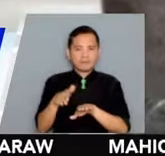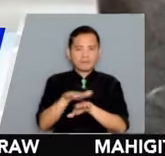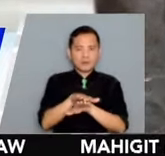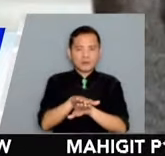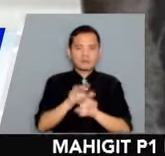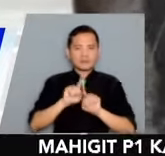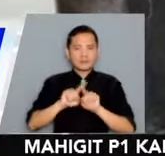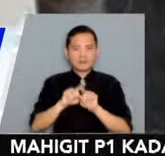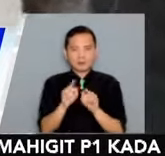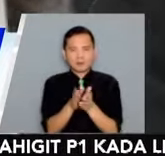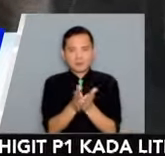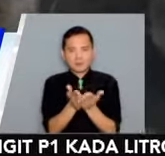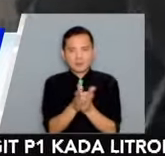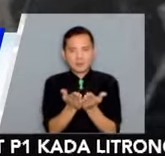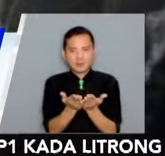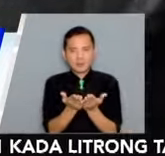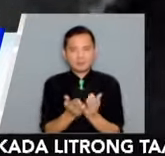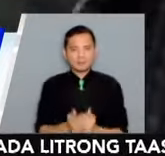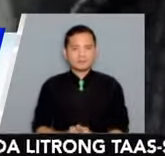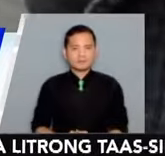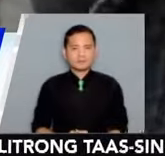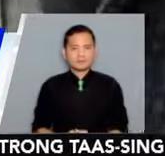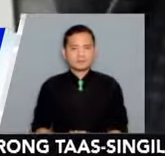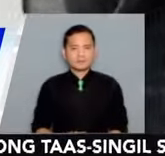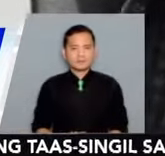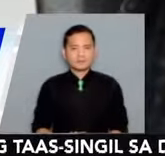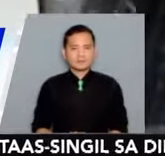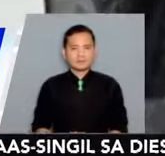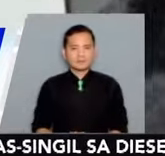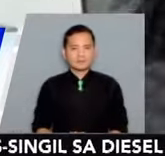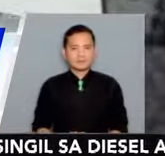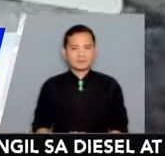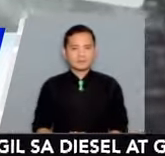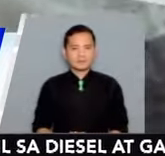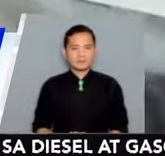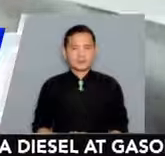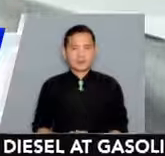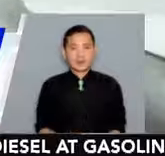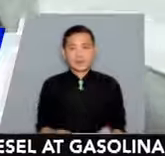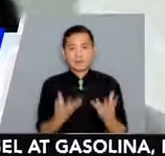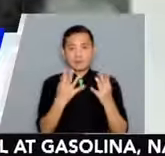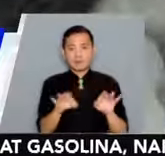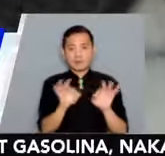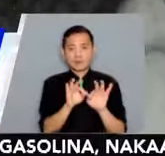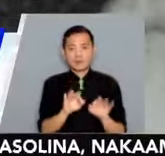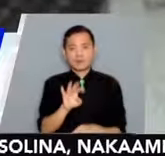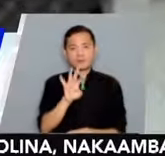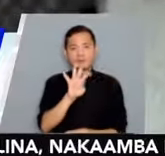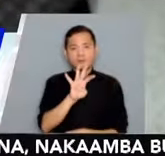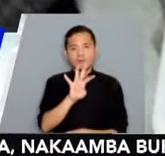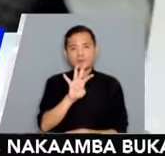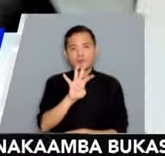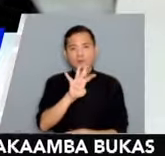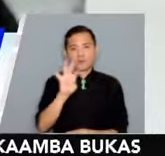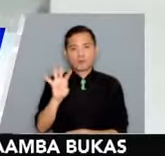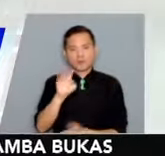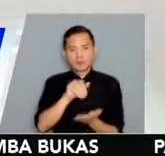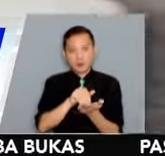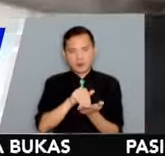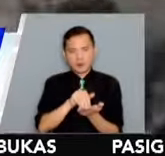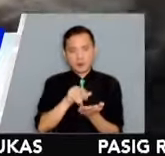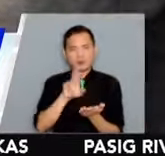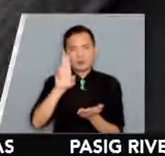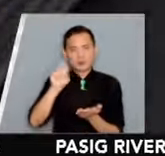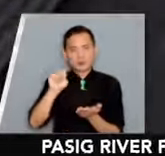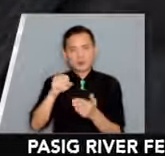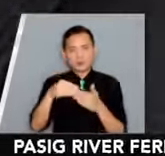ng play. Binibenta ito sa halagang $45,000, katumbas ng 2.5 million